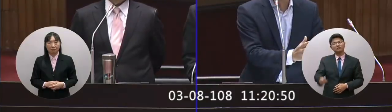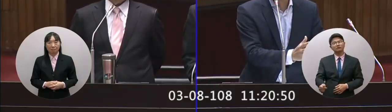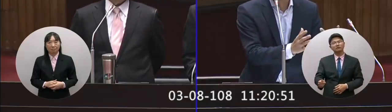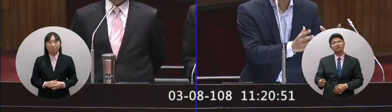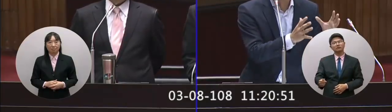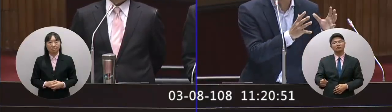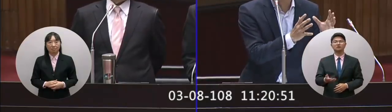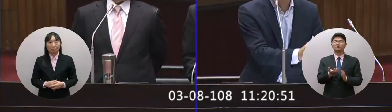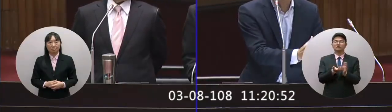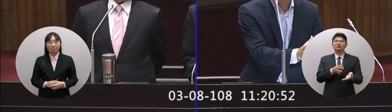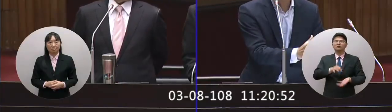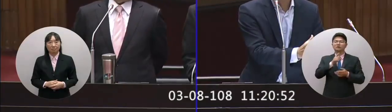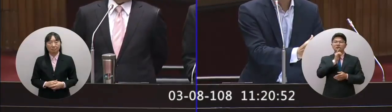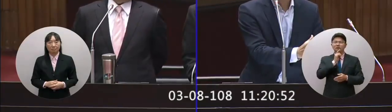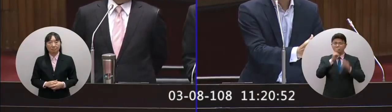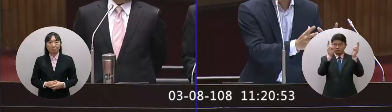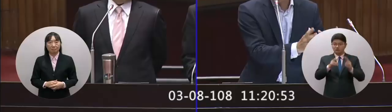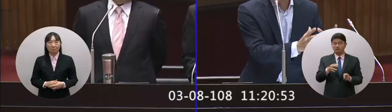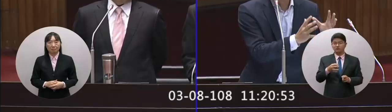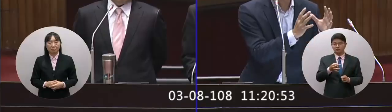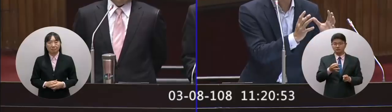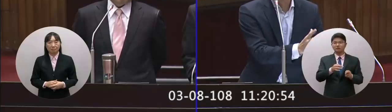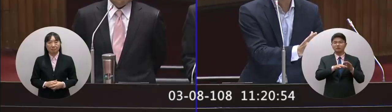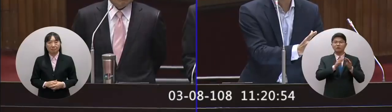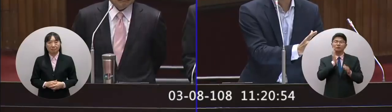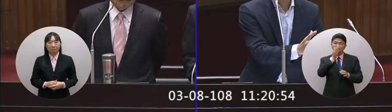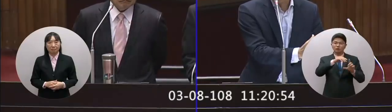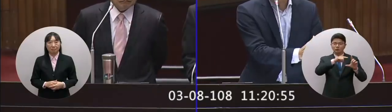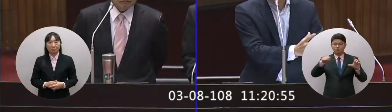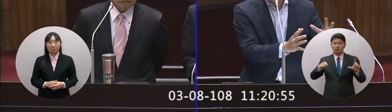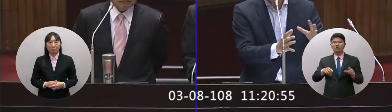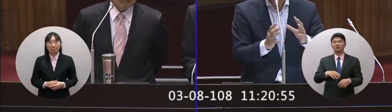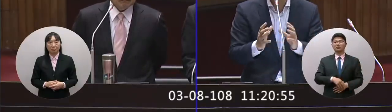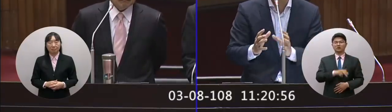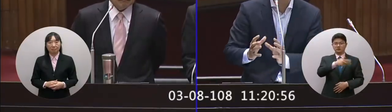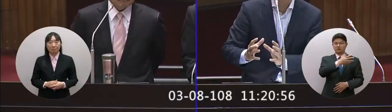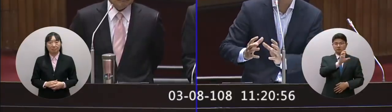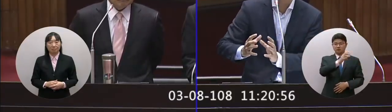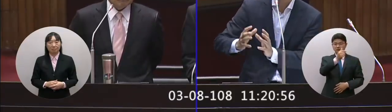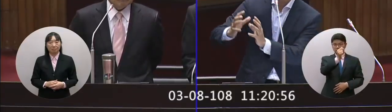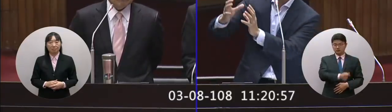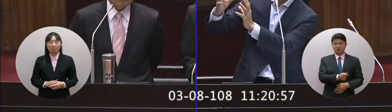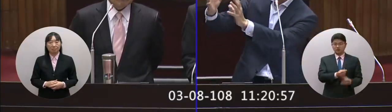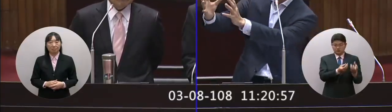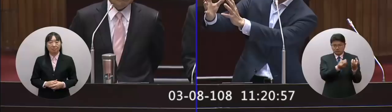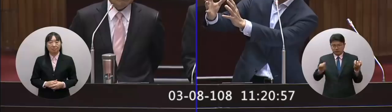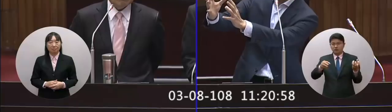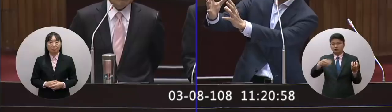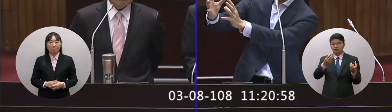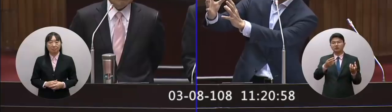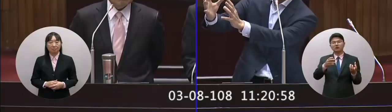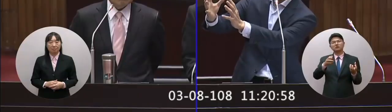刚谈到的电价稳定基金现在780亿，你要拨出347亿拨